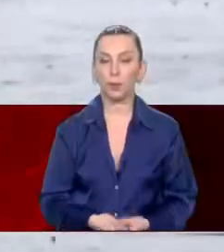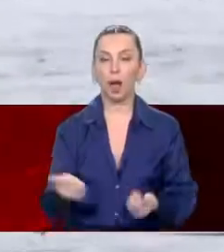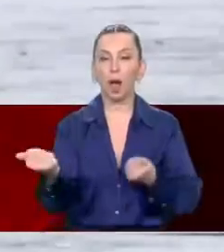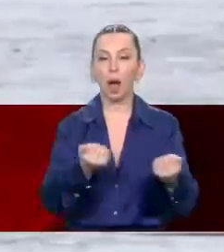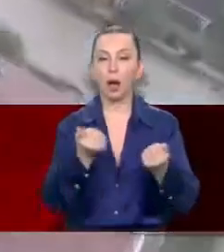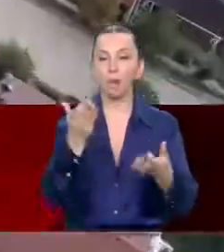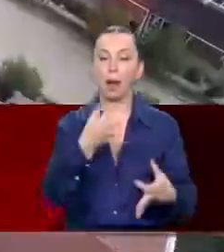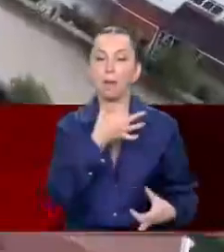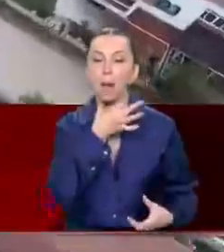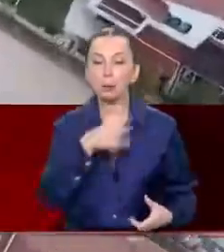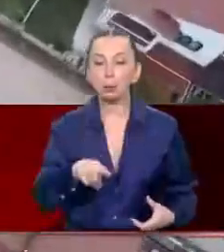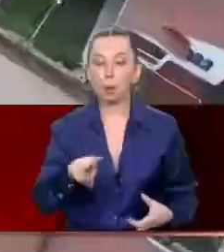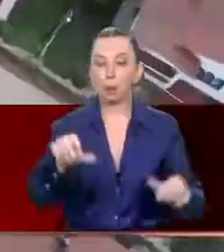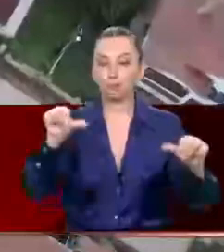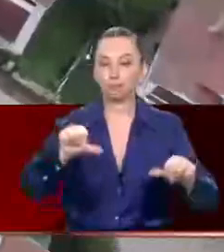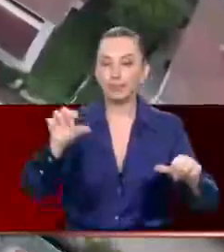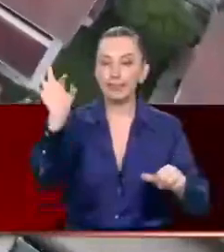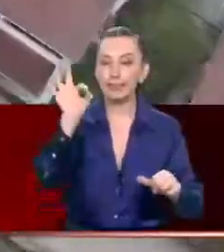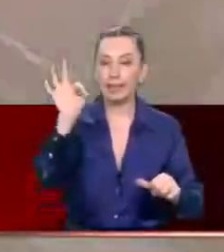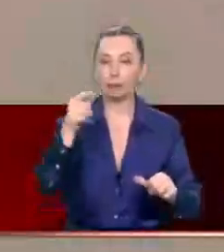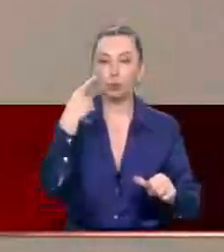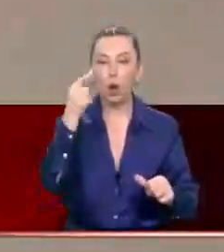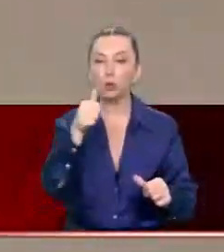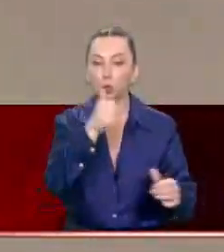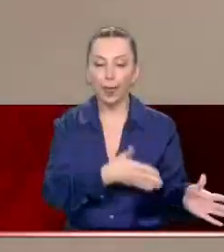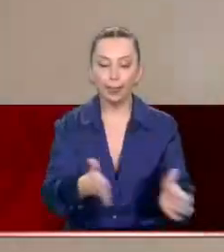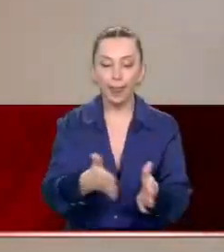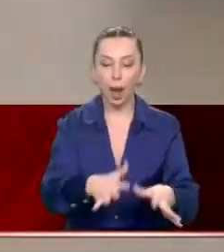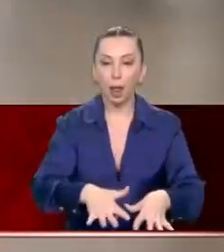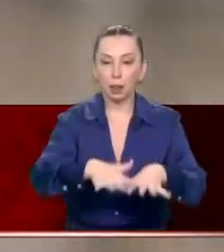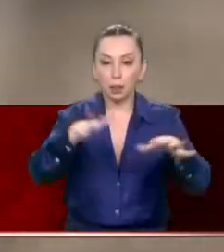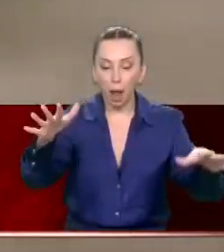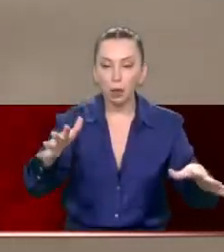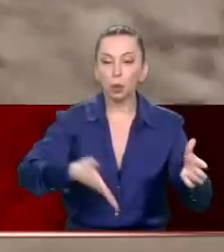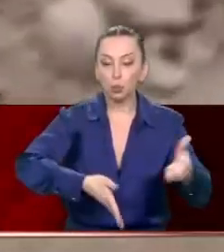Araçlar mahsur kaldı, Silivri'de dere taşınca sokakları sel aldı.